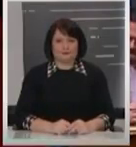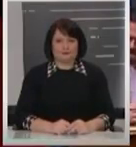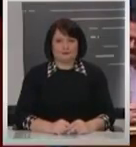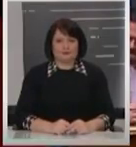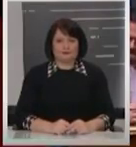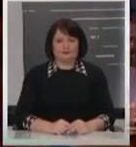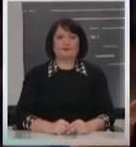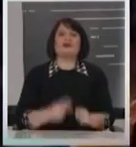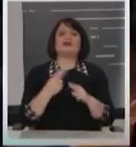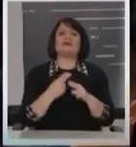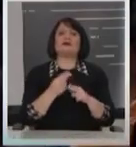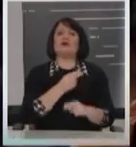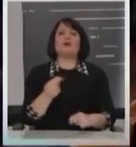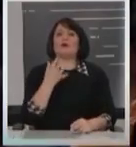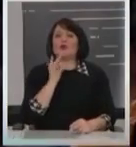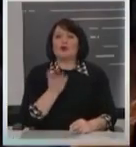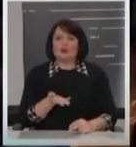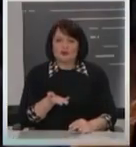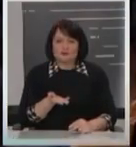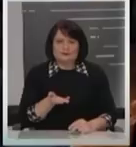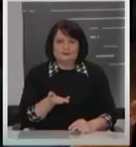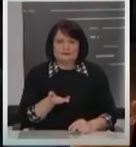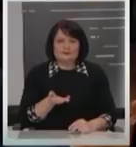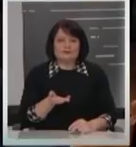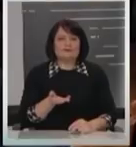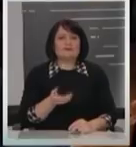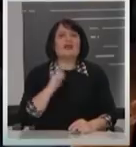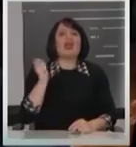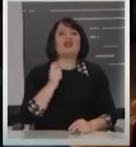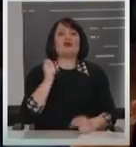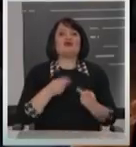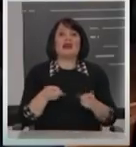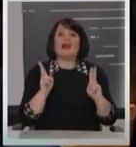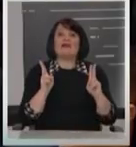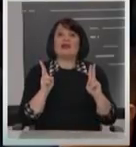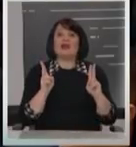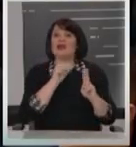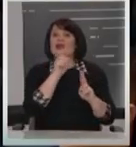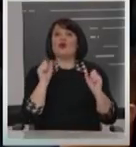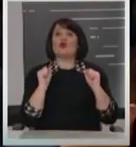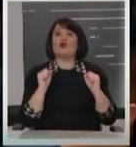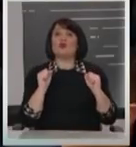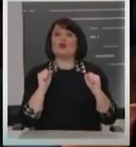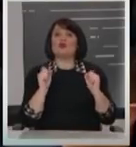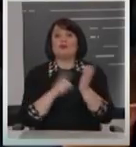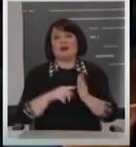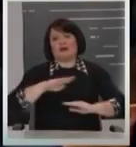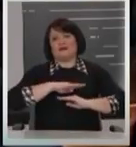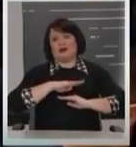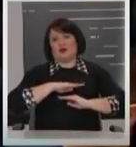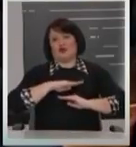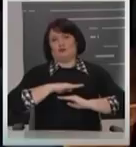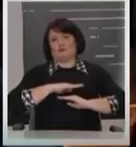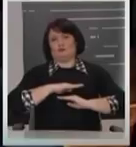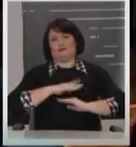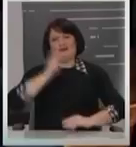Και είναι σημαντικό γιατί κανένα έθνος δεν ζει ελεύθερο χωρίς τις ένοπλες δυνάμεις του. Και